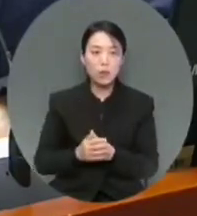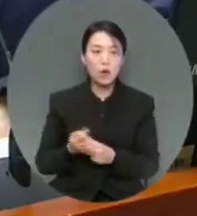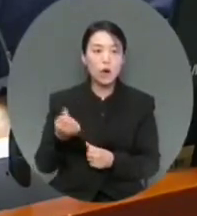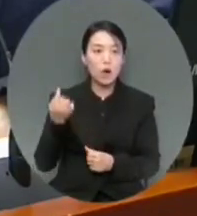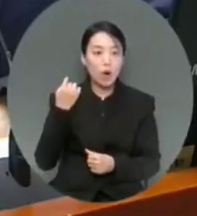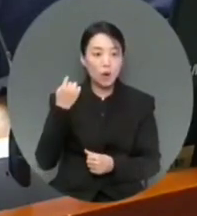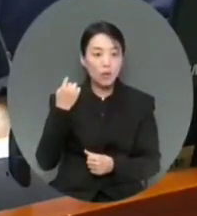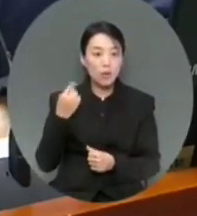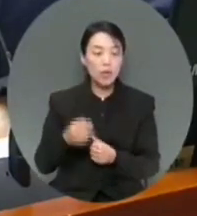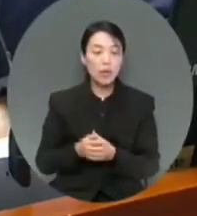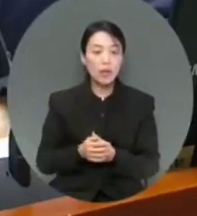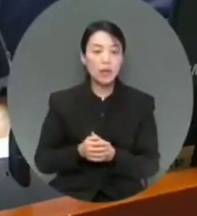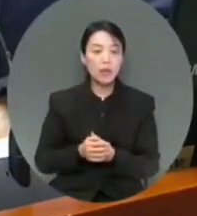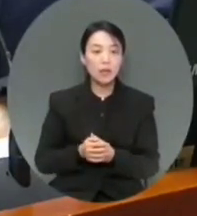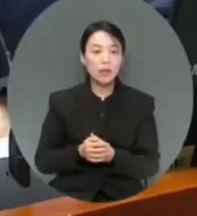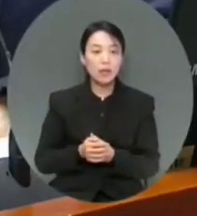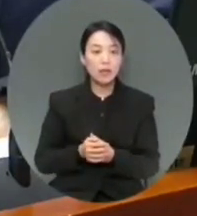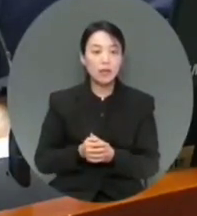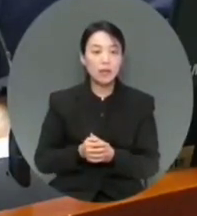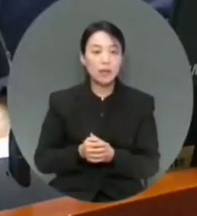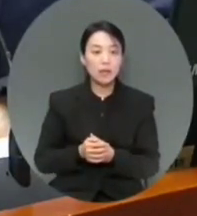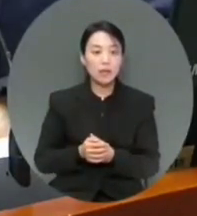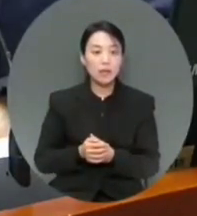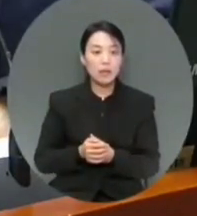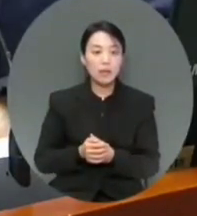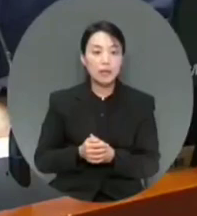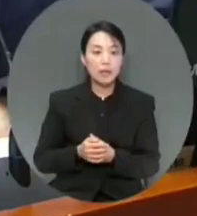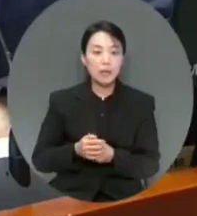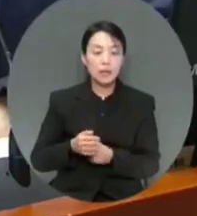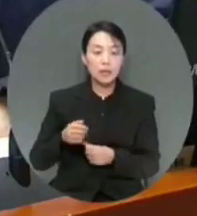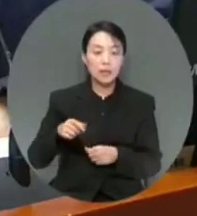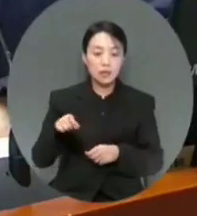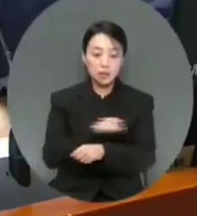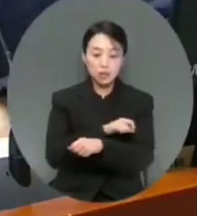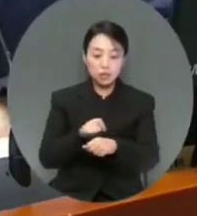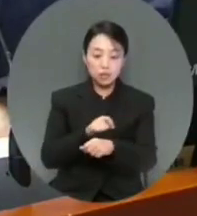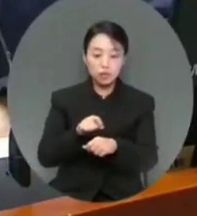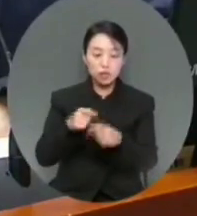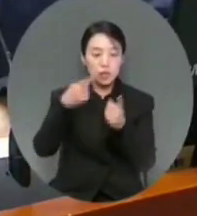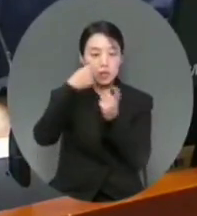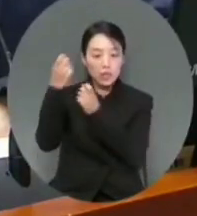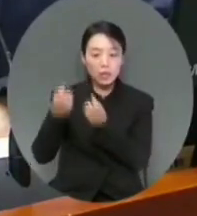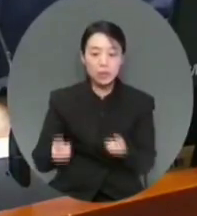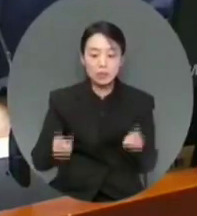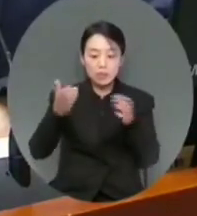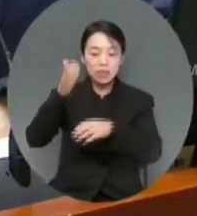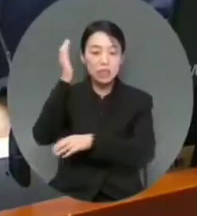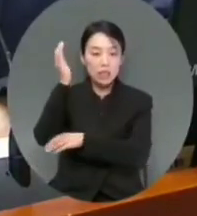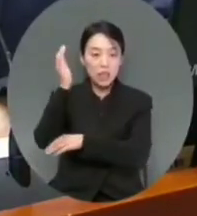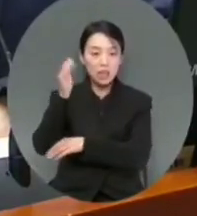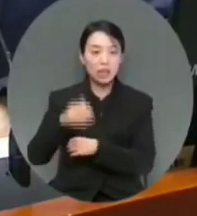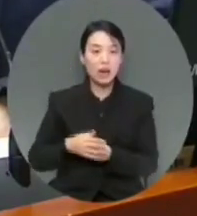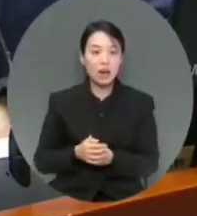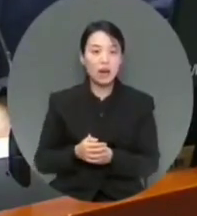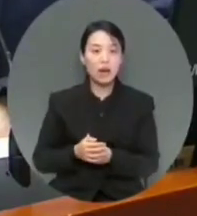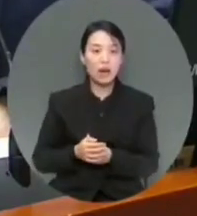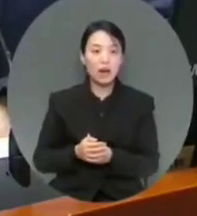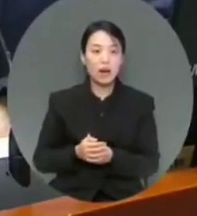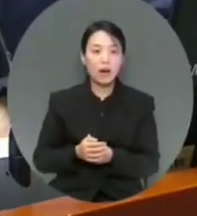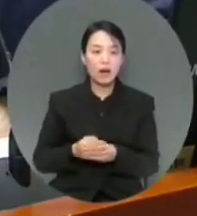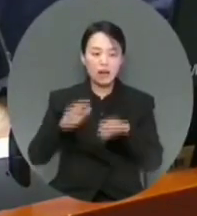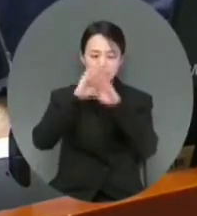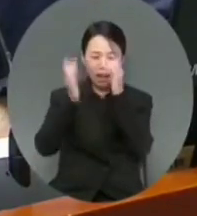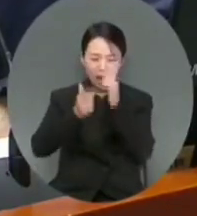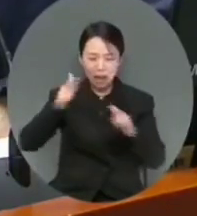11월 2일이죠. 11월 2일 어제 했었던 그 대덕특구 50주년 기념식에서 대통령의 말씀과 일관성이 하나도